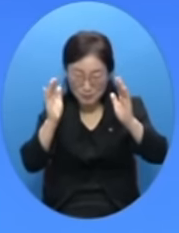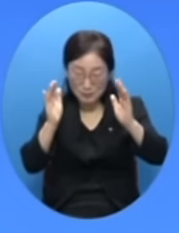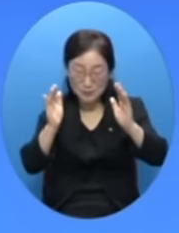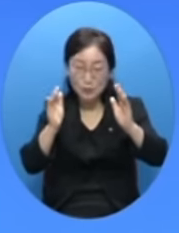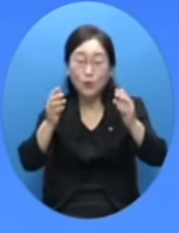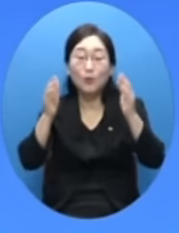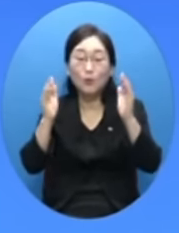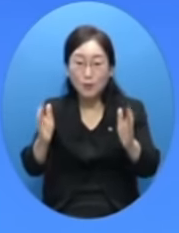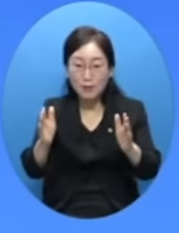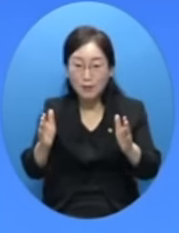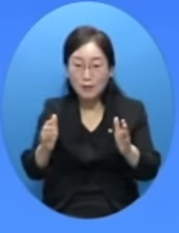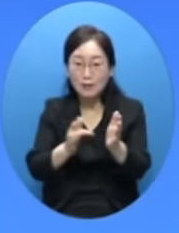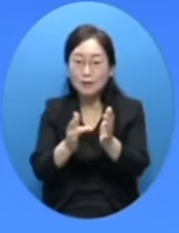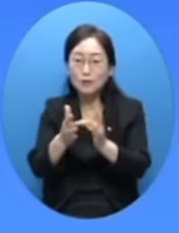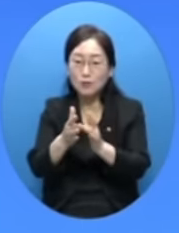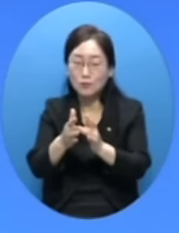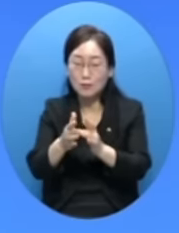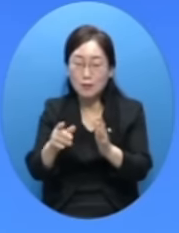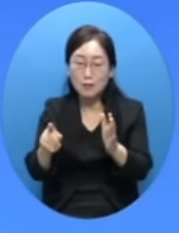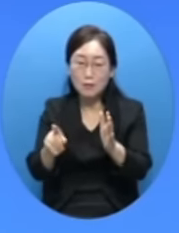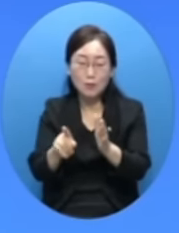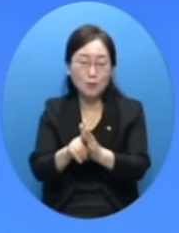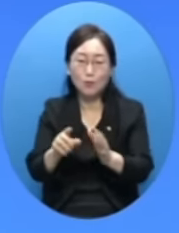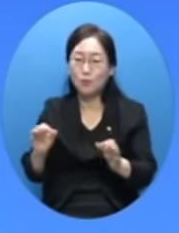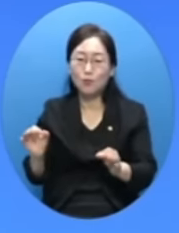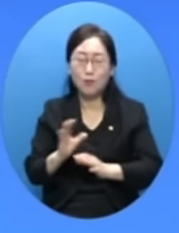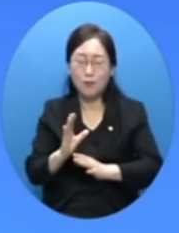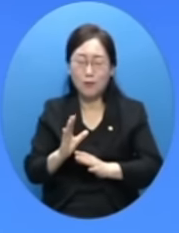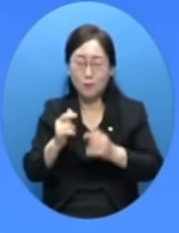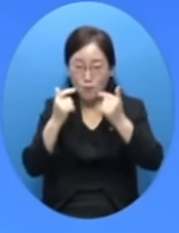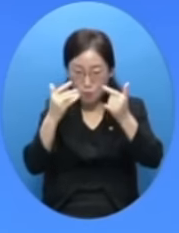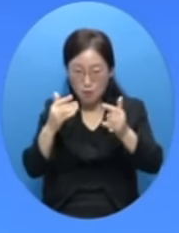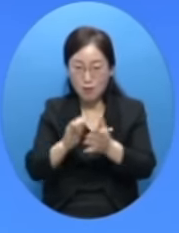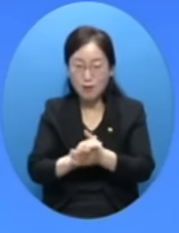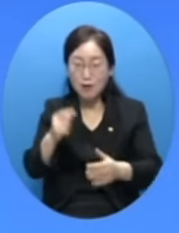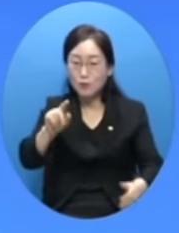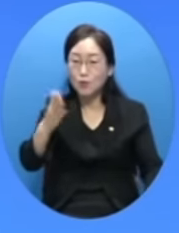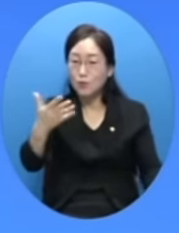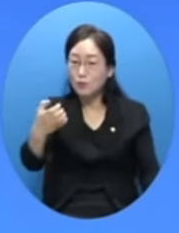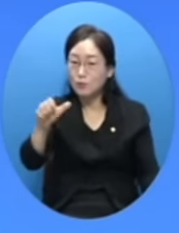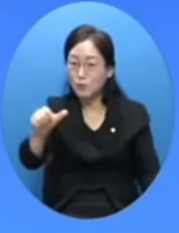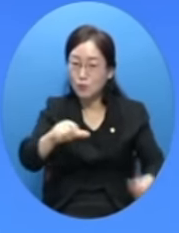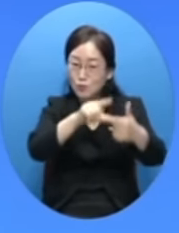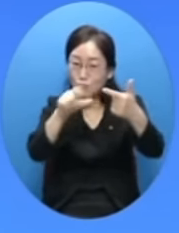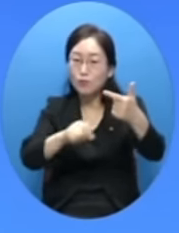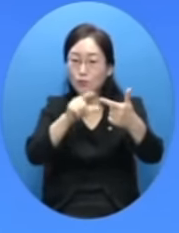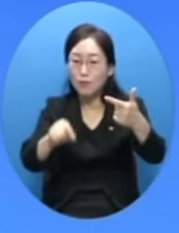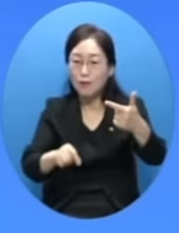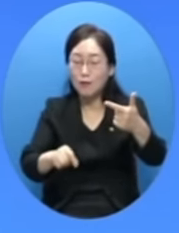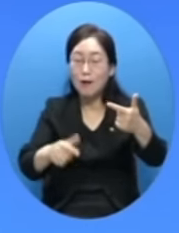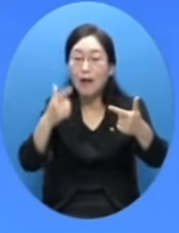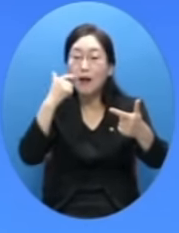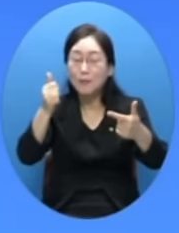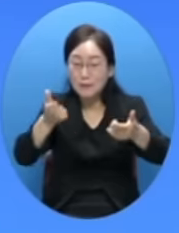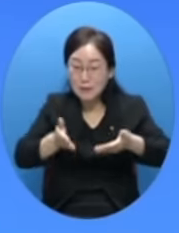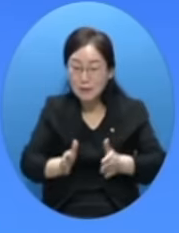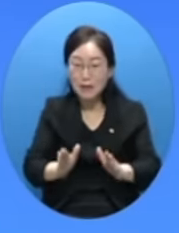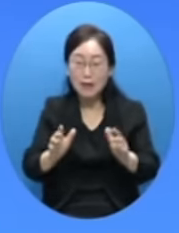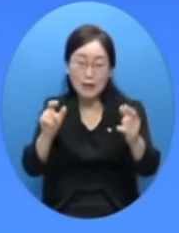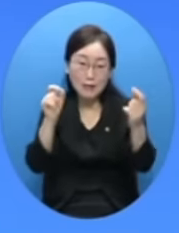동안에 예수님을 만나는 놀라운 사건이 일어났습니다. 1995년 6월달 아버님의 생신을